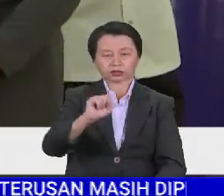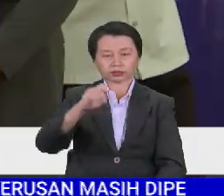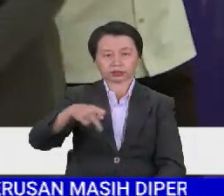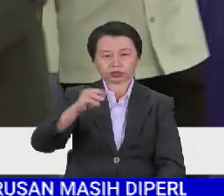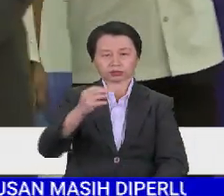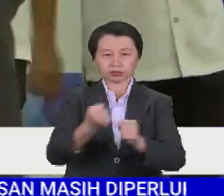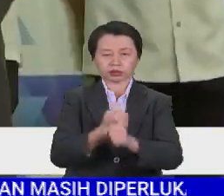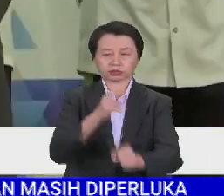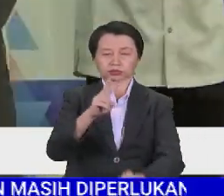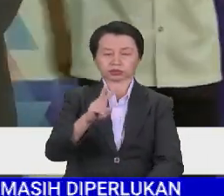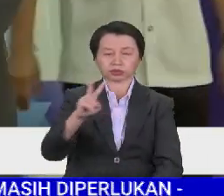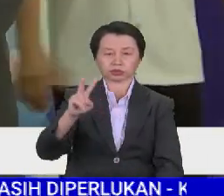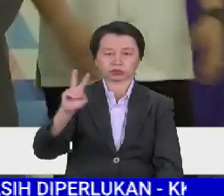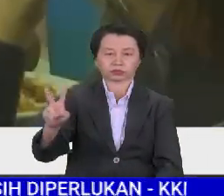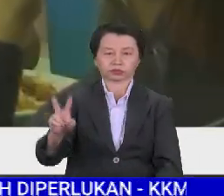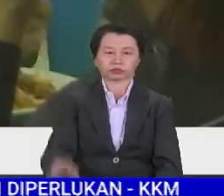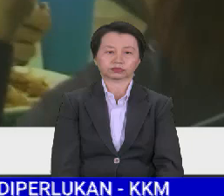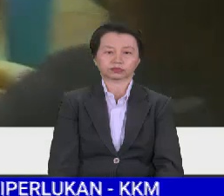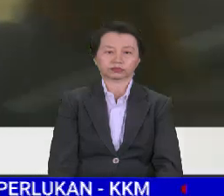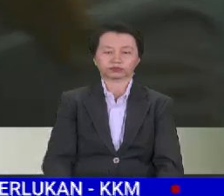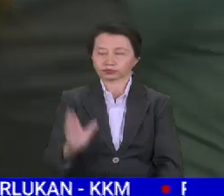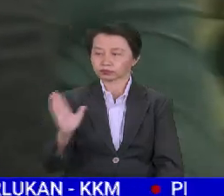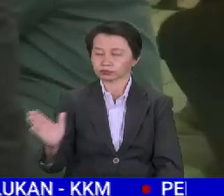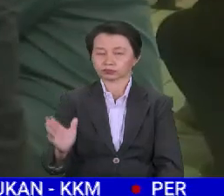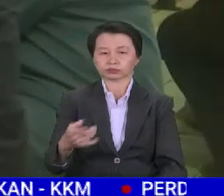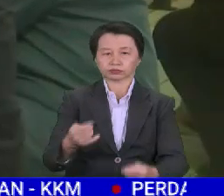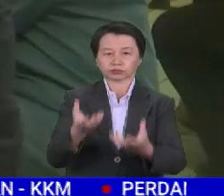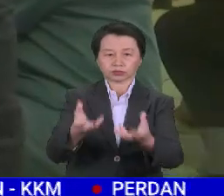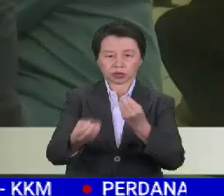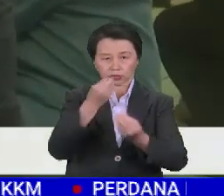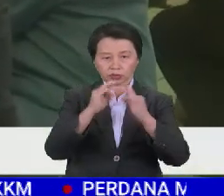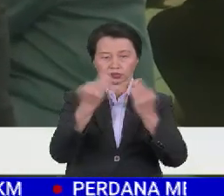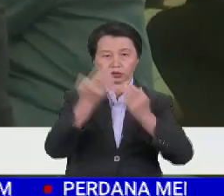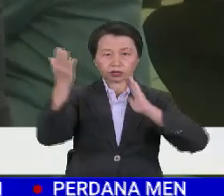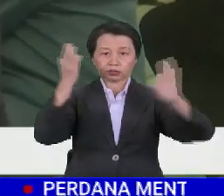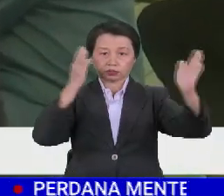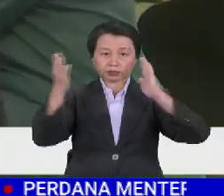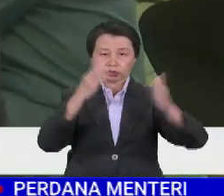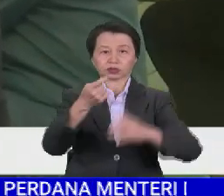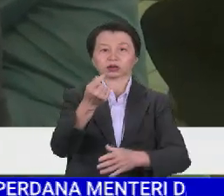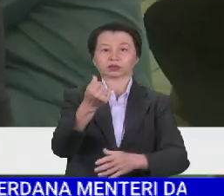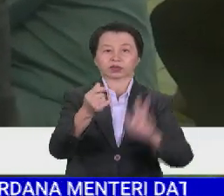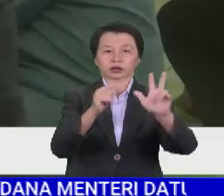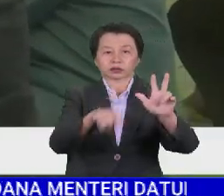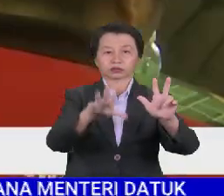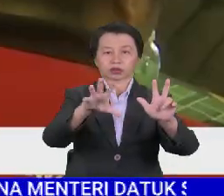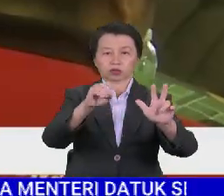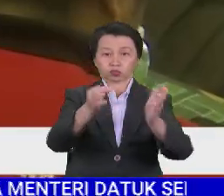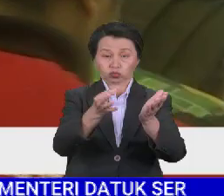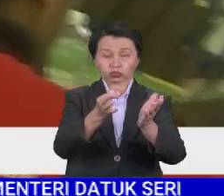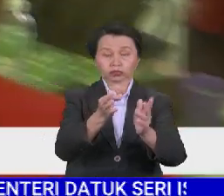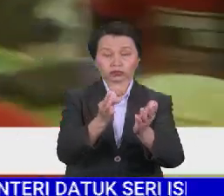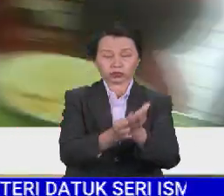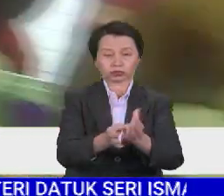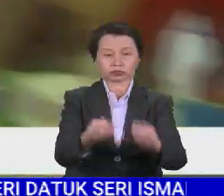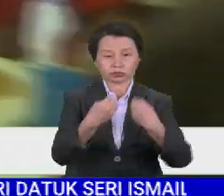2022 peringkat negeri Sabah beliau turut mencoba hidangan menu keluarga Malaysia berharga 3 Ringgit 50 sen yang